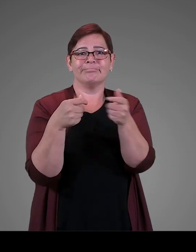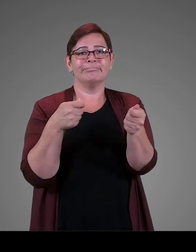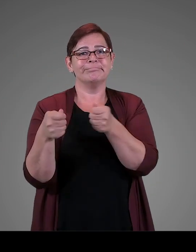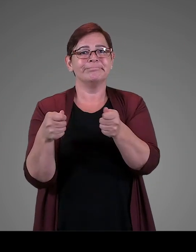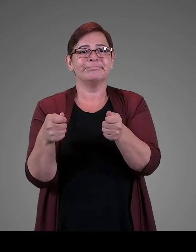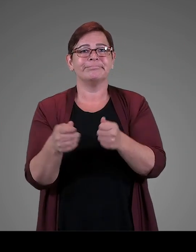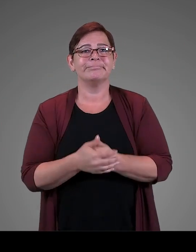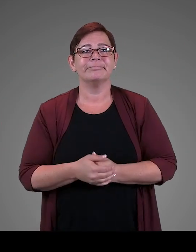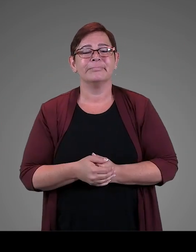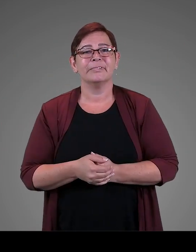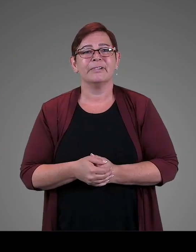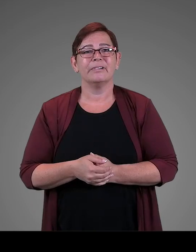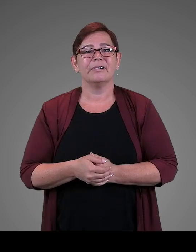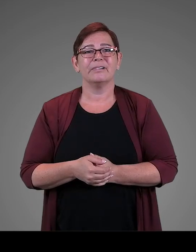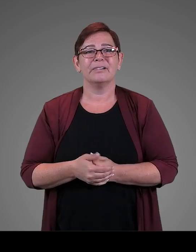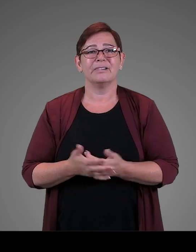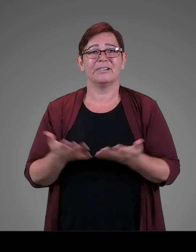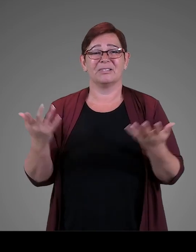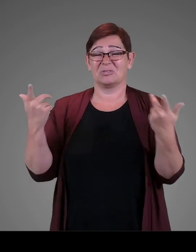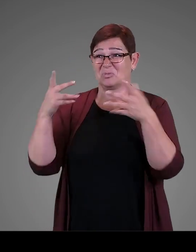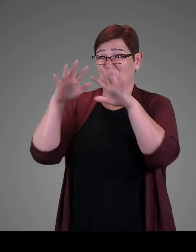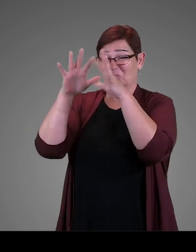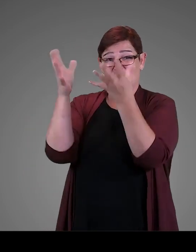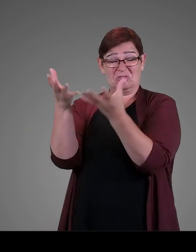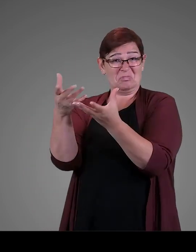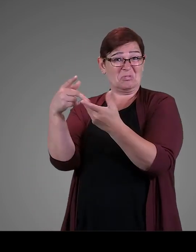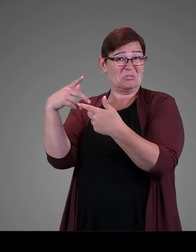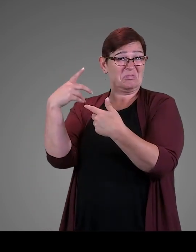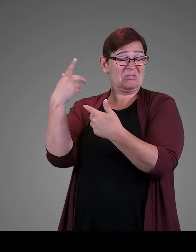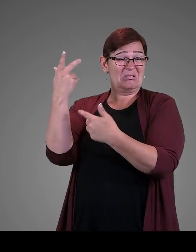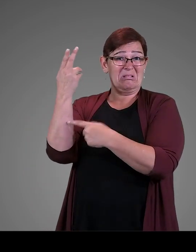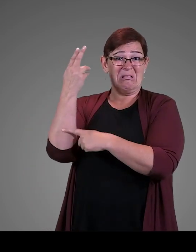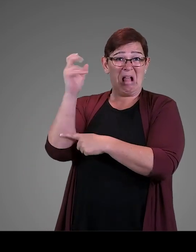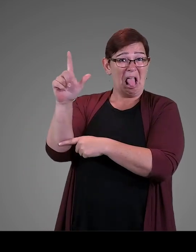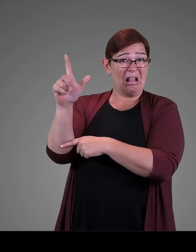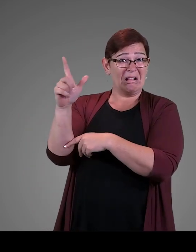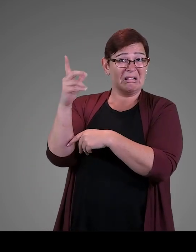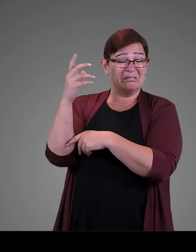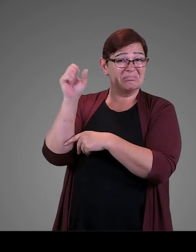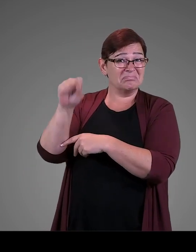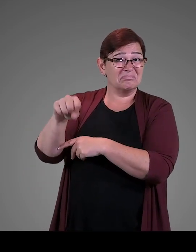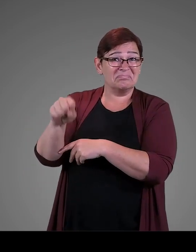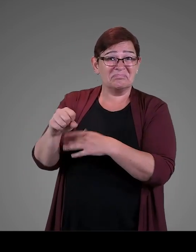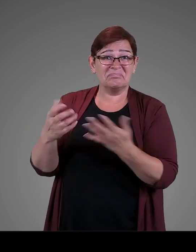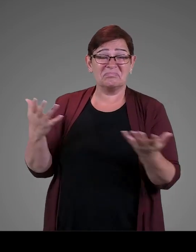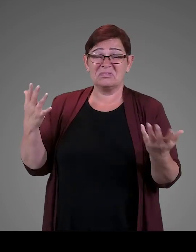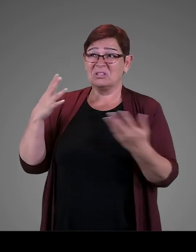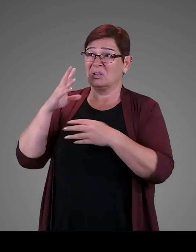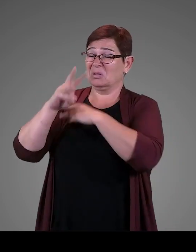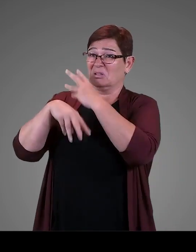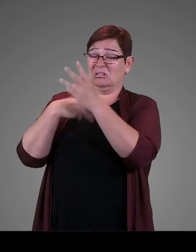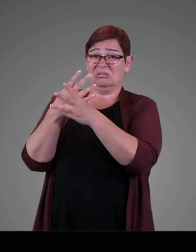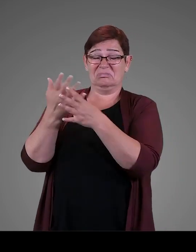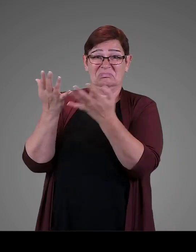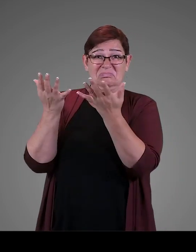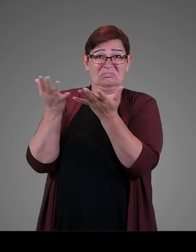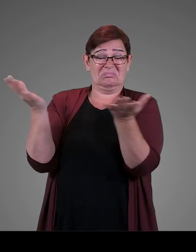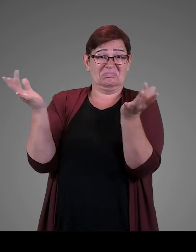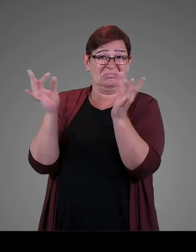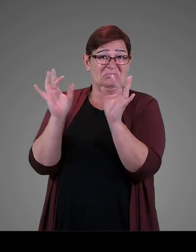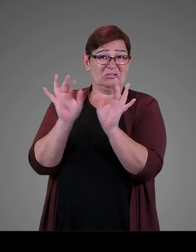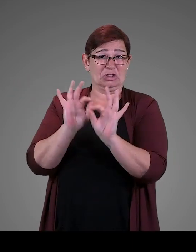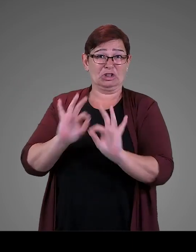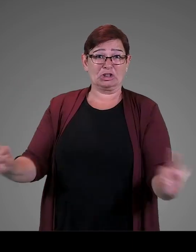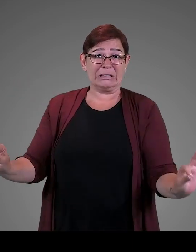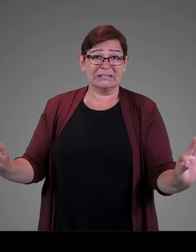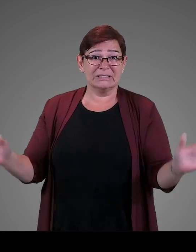mener. Puis aussi, le monde va mal. Like everything is shit right now. And on